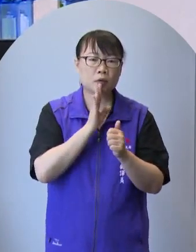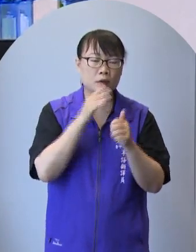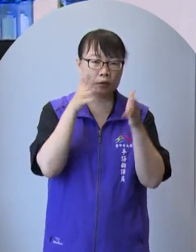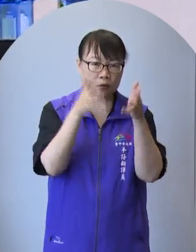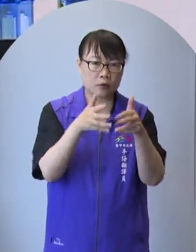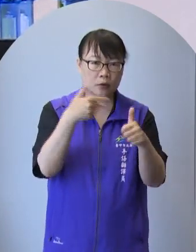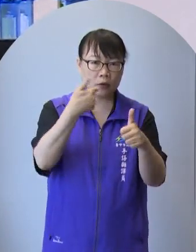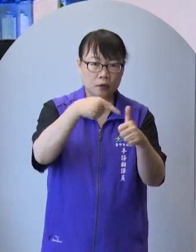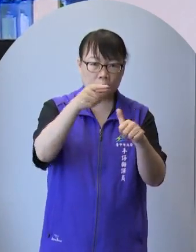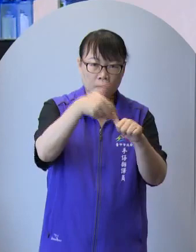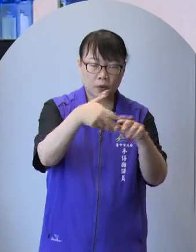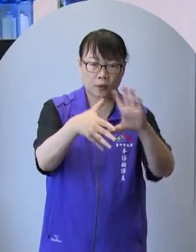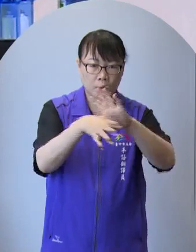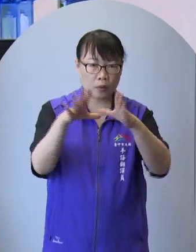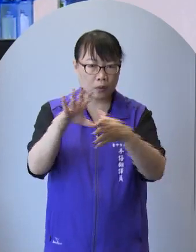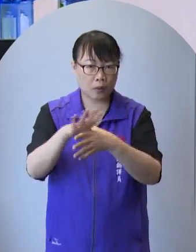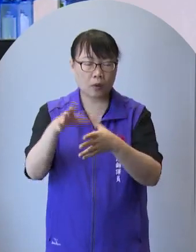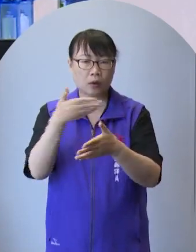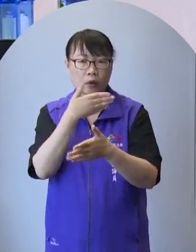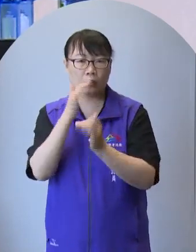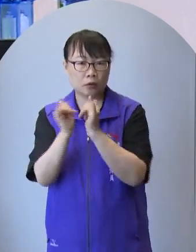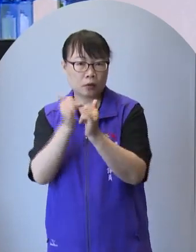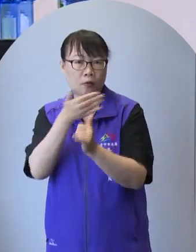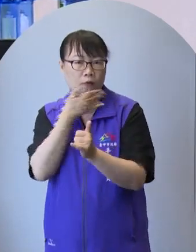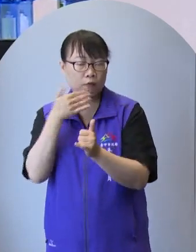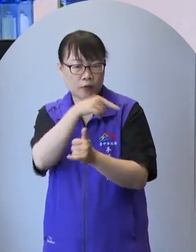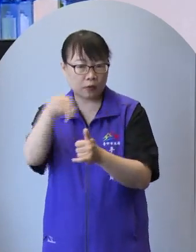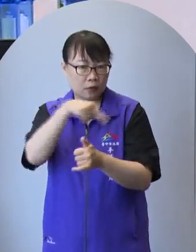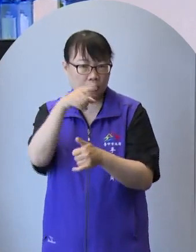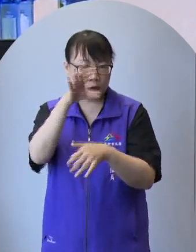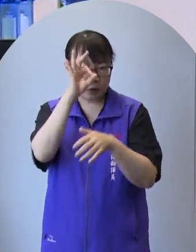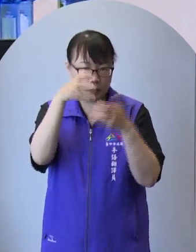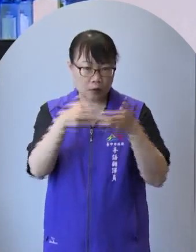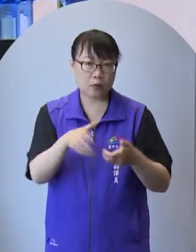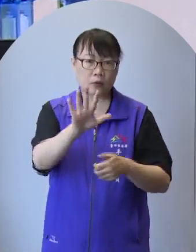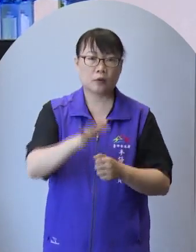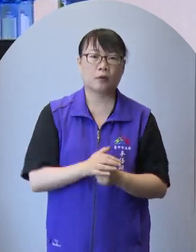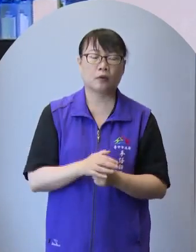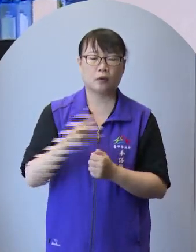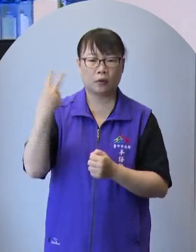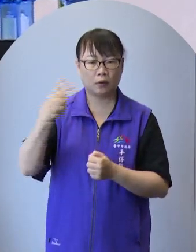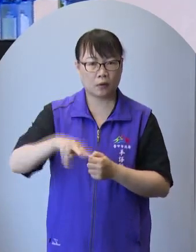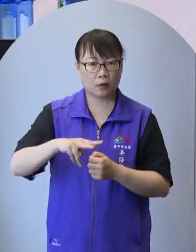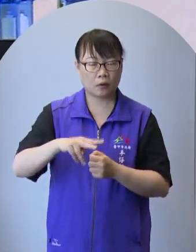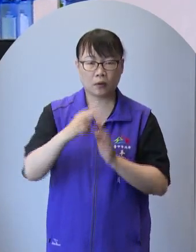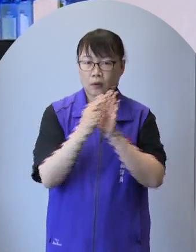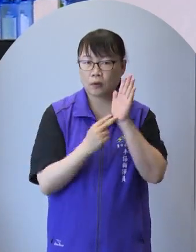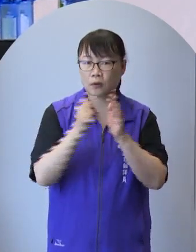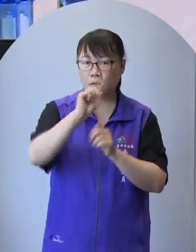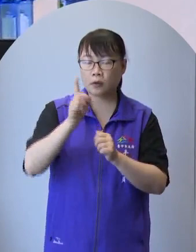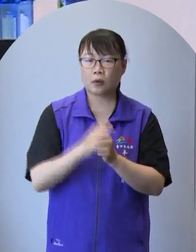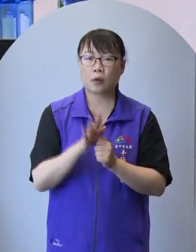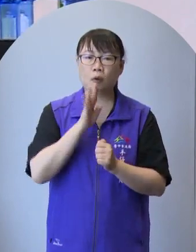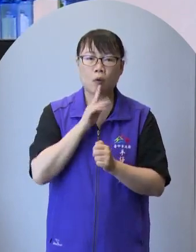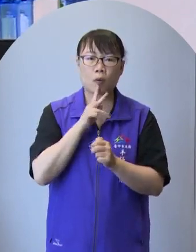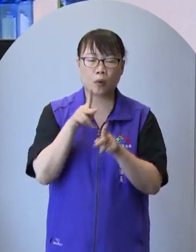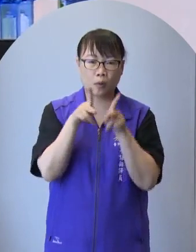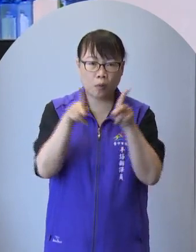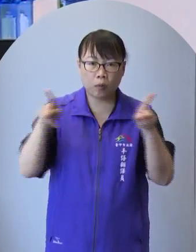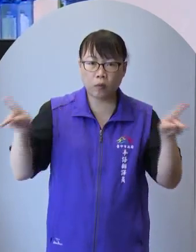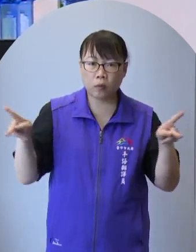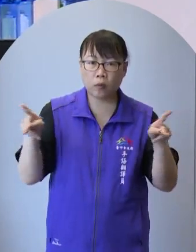个社会福利是特别重视哈。那另外也跟大家报告，我们的这个举债也